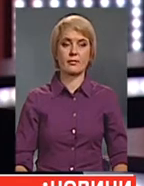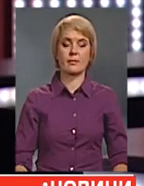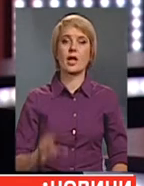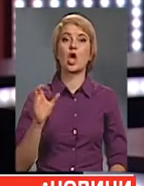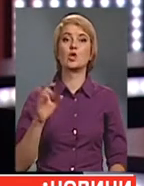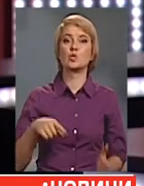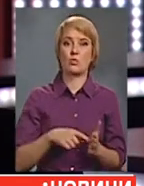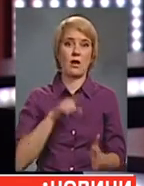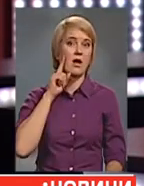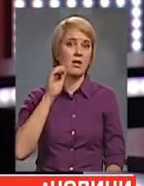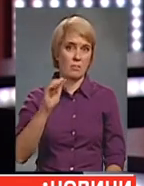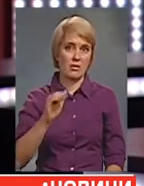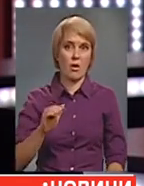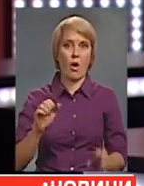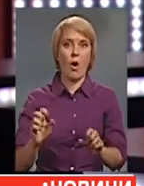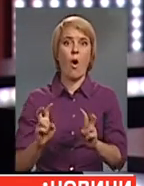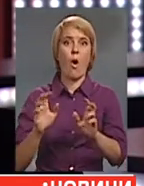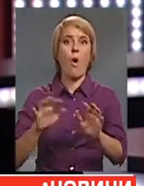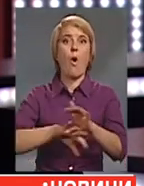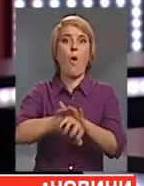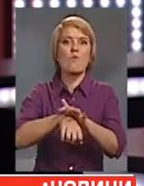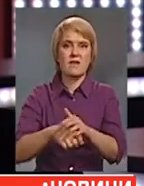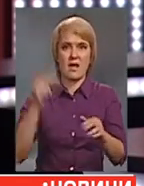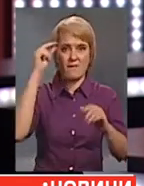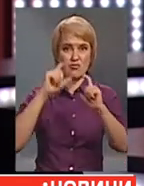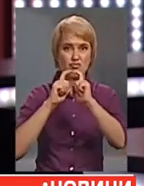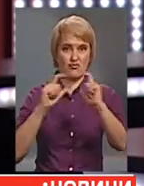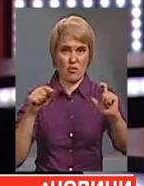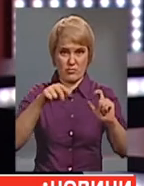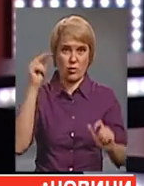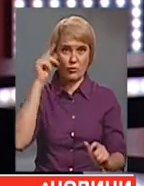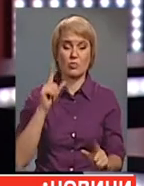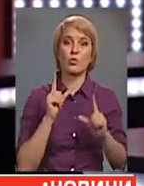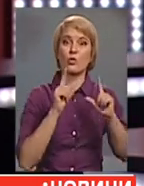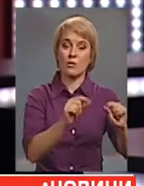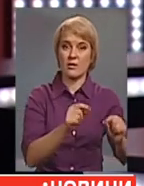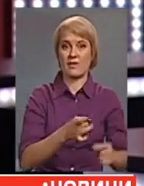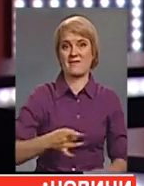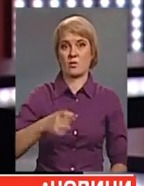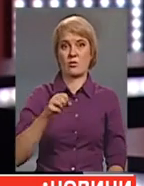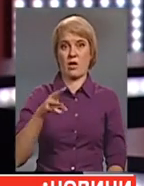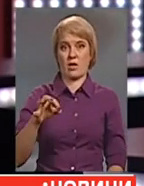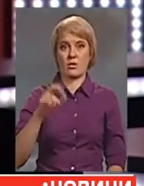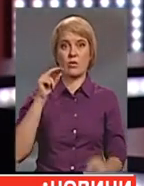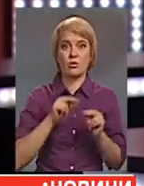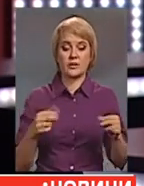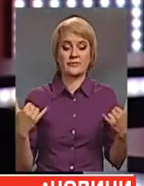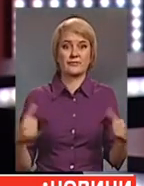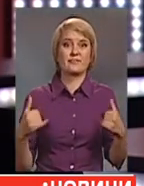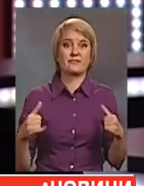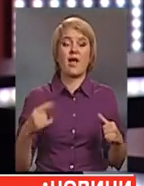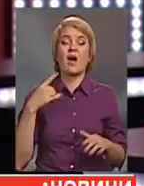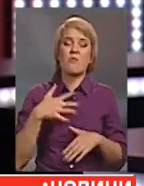У Сумах підліток обікрав школу, в якій навчається, щоб поїхати в зону АТО. Вчителі здивовані, але розуміють, чому він так